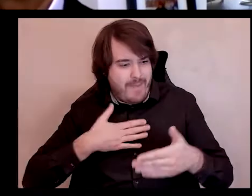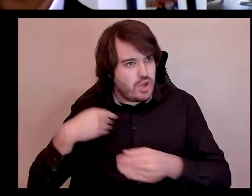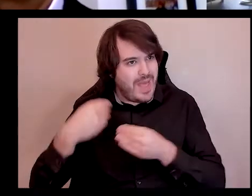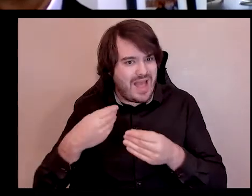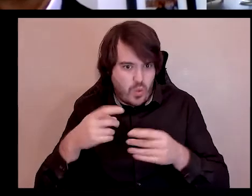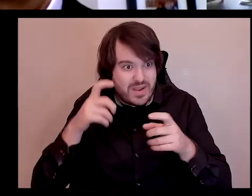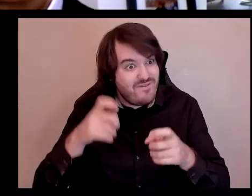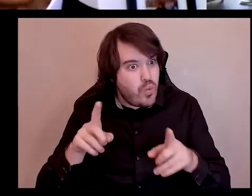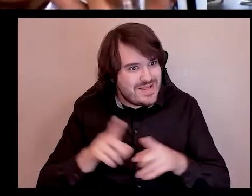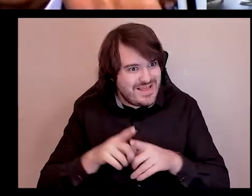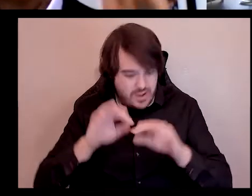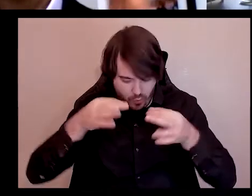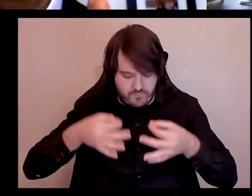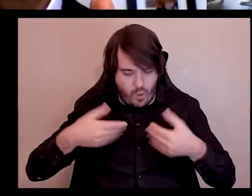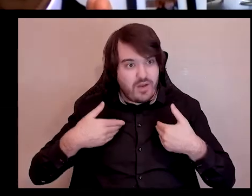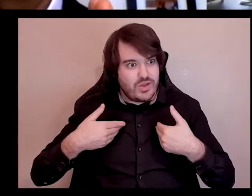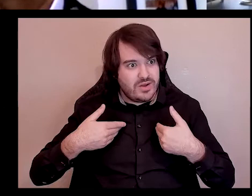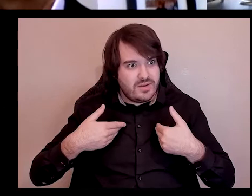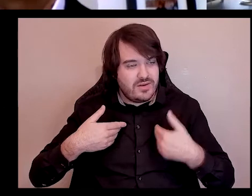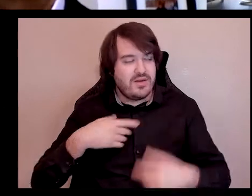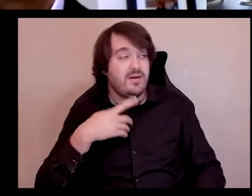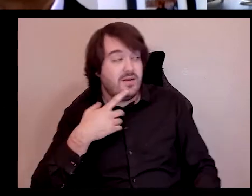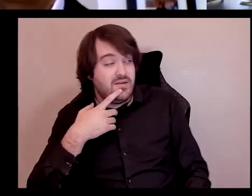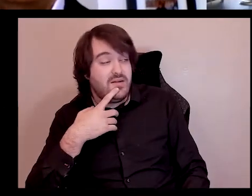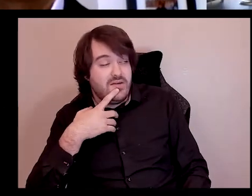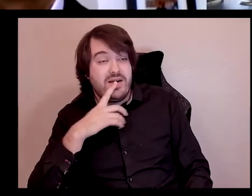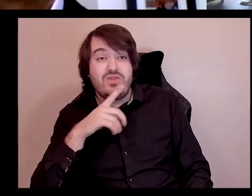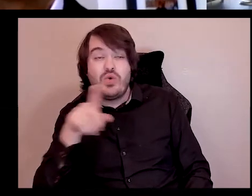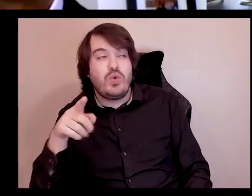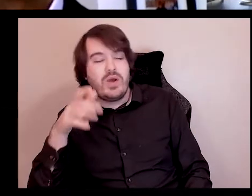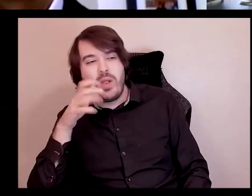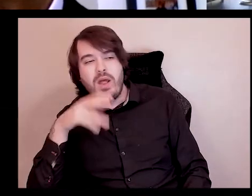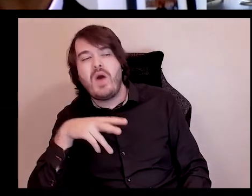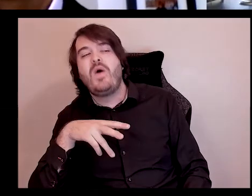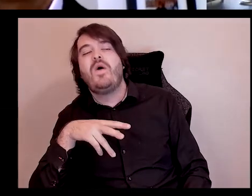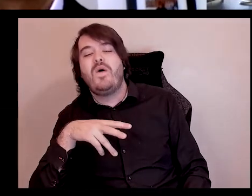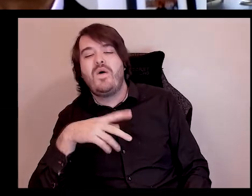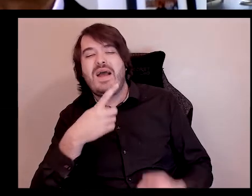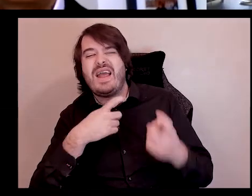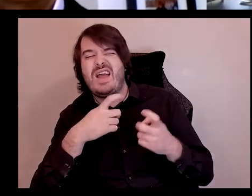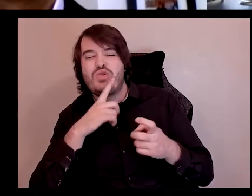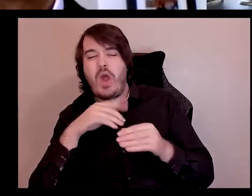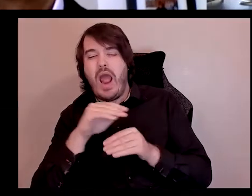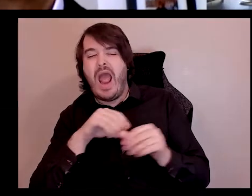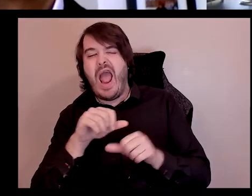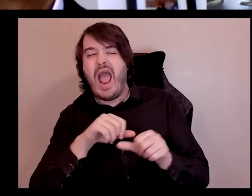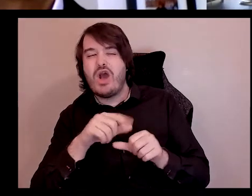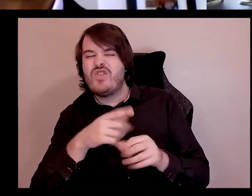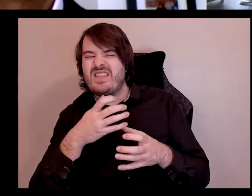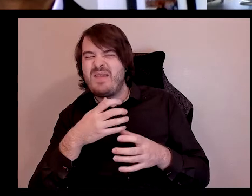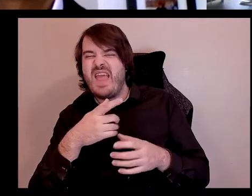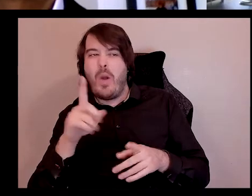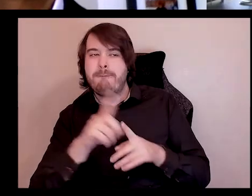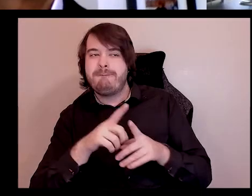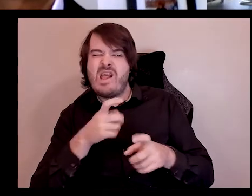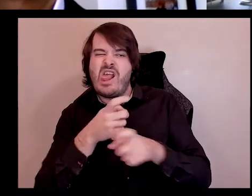Est-ce qu'on n'entretient pas un schéma de pensée qui n'est pas favorable à notre génération? Ça aussi, il faut le revoir. Je vous